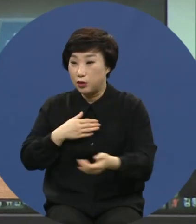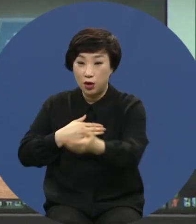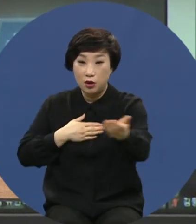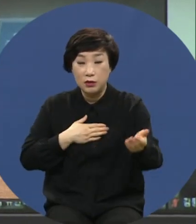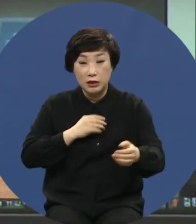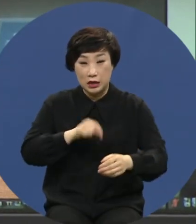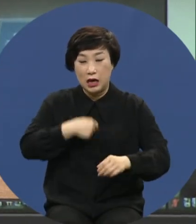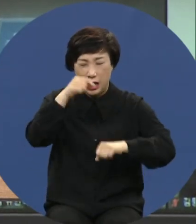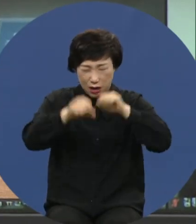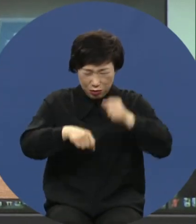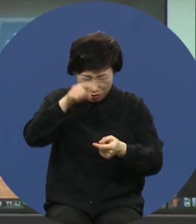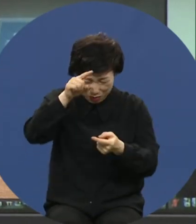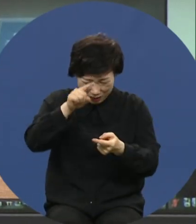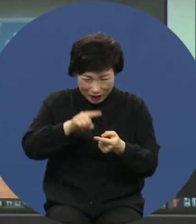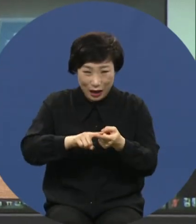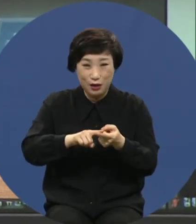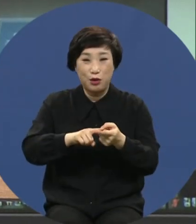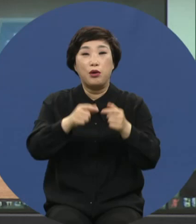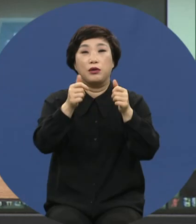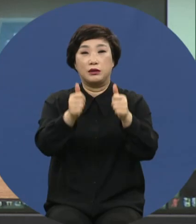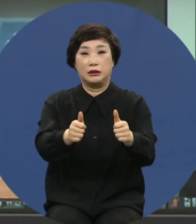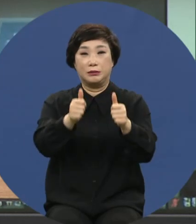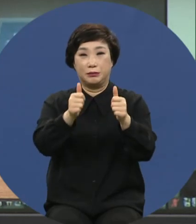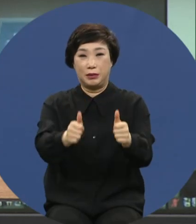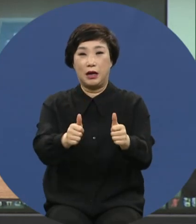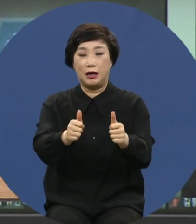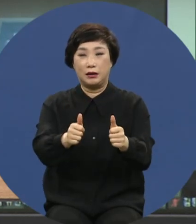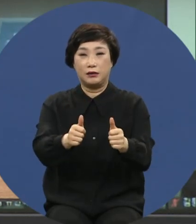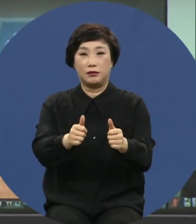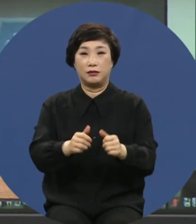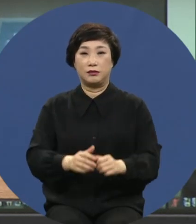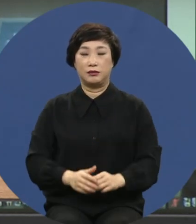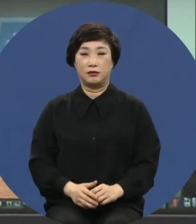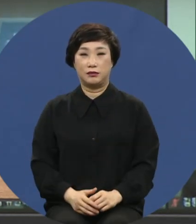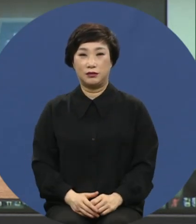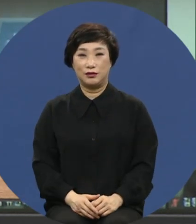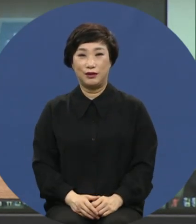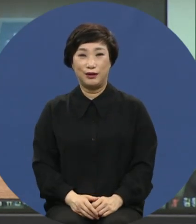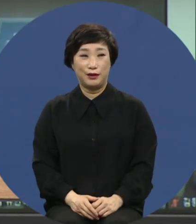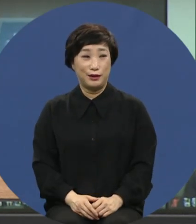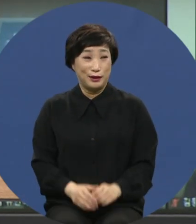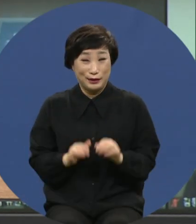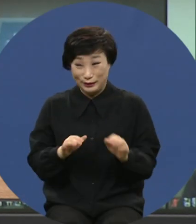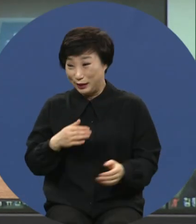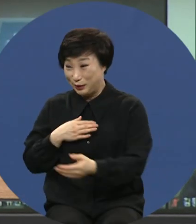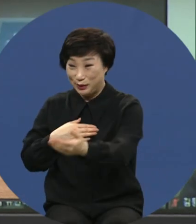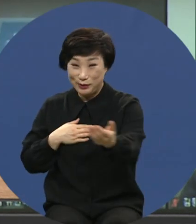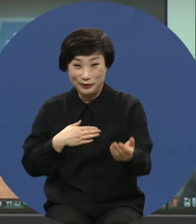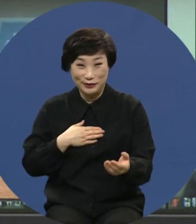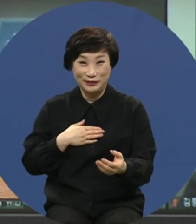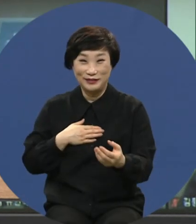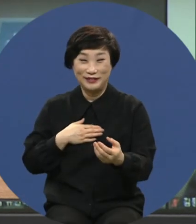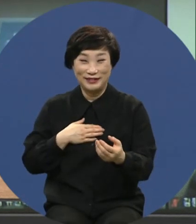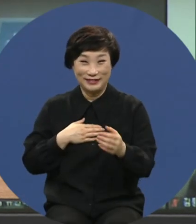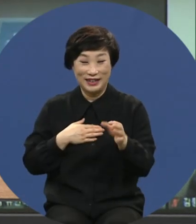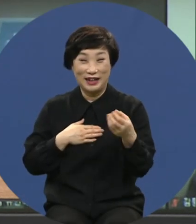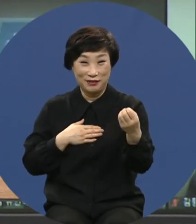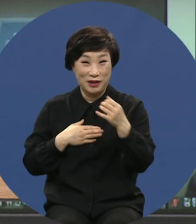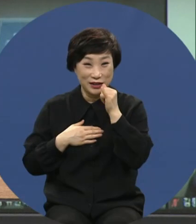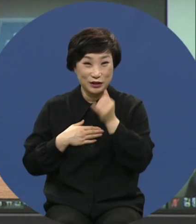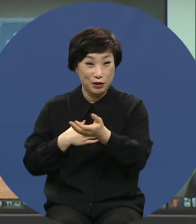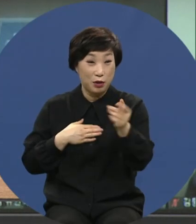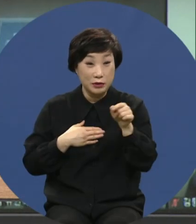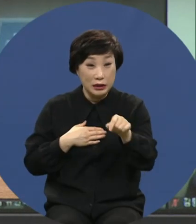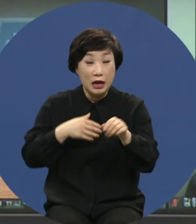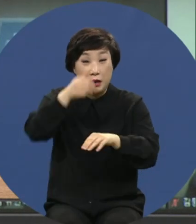자기 행위대로 심판을 받고. 그런데 사람들은 그러잖아. 이게